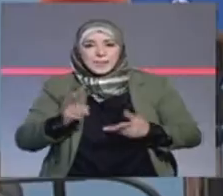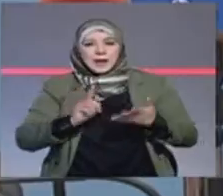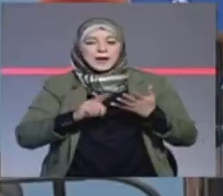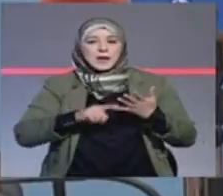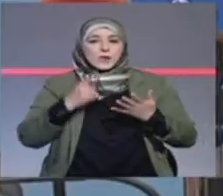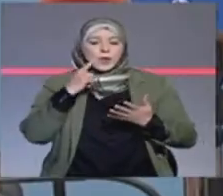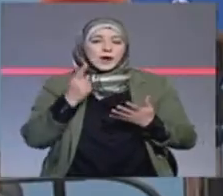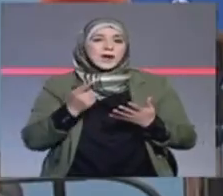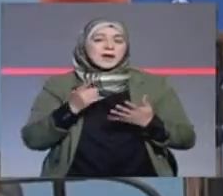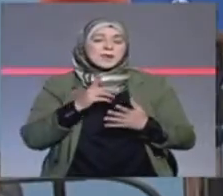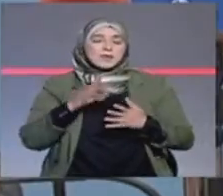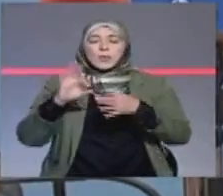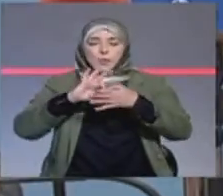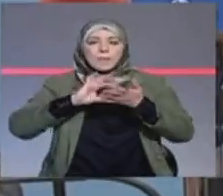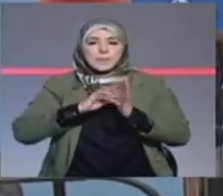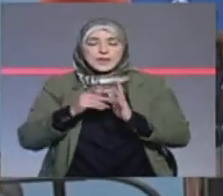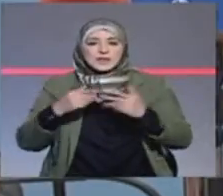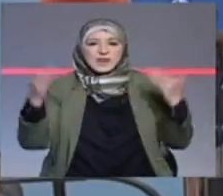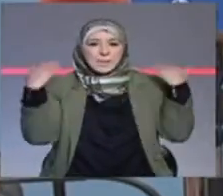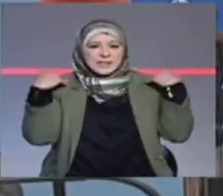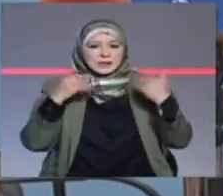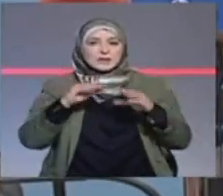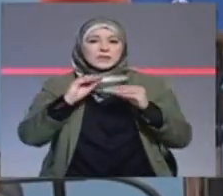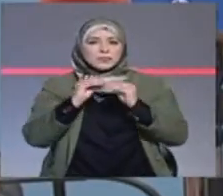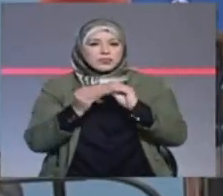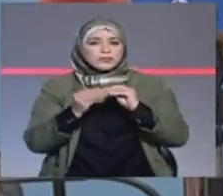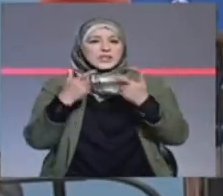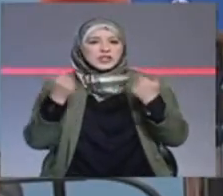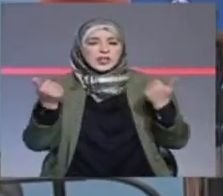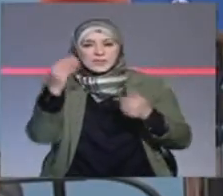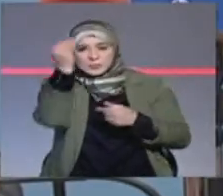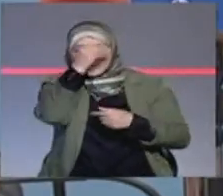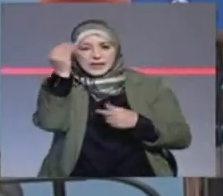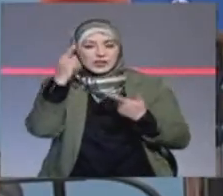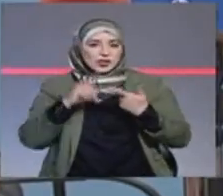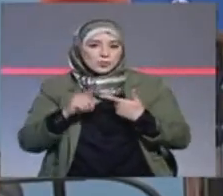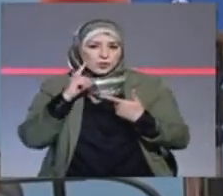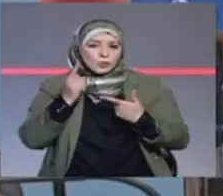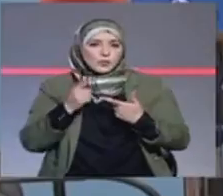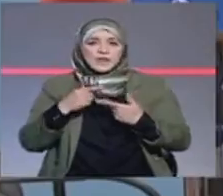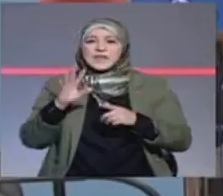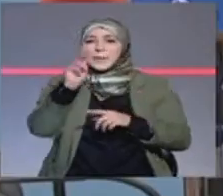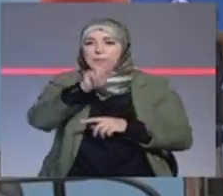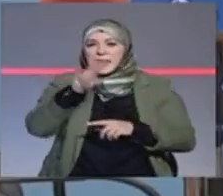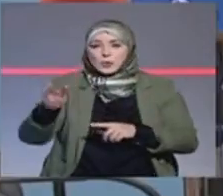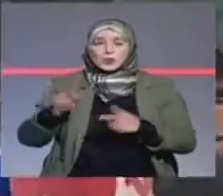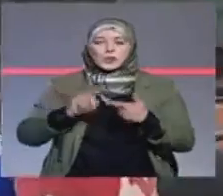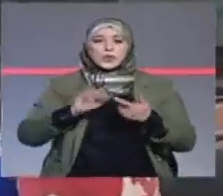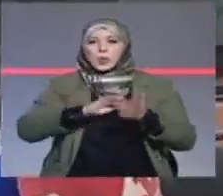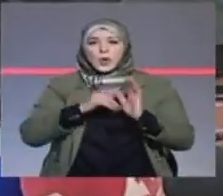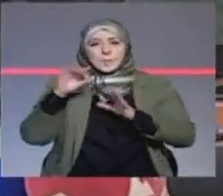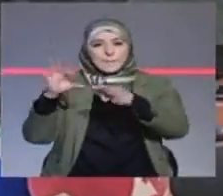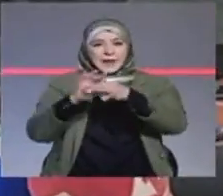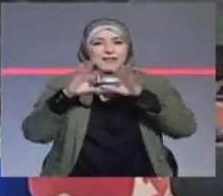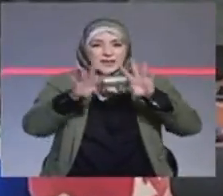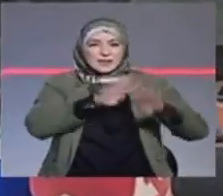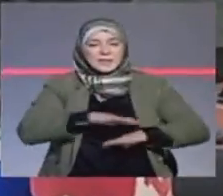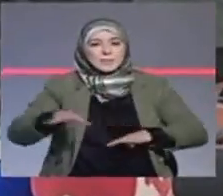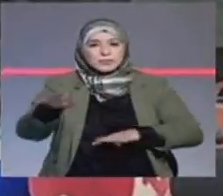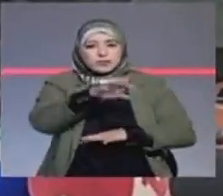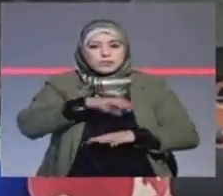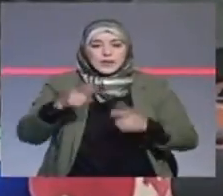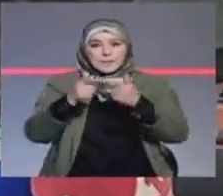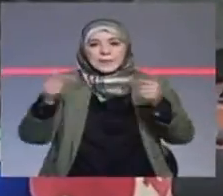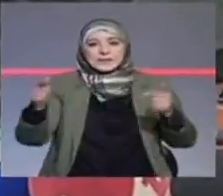قربة، ماطر، راس جبل، الدهماني، المروج، مرناك، وبو عرقوب. كما